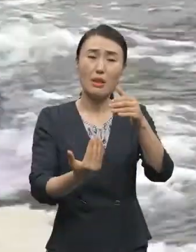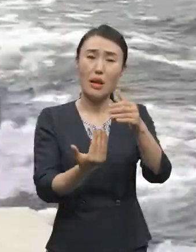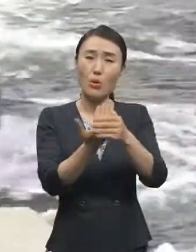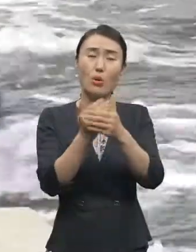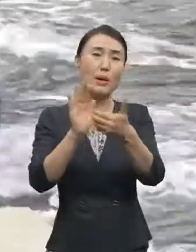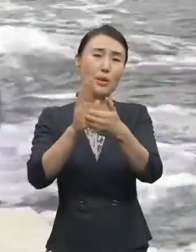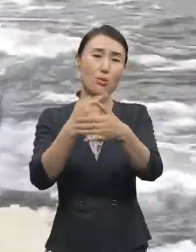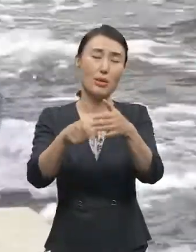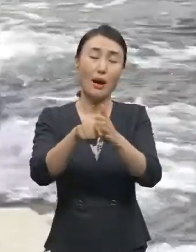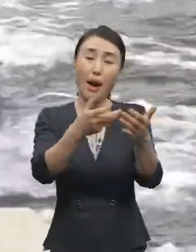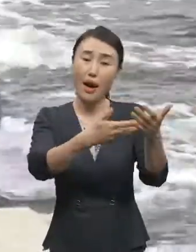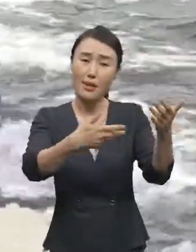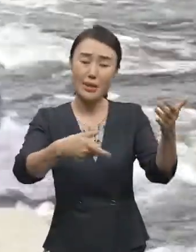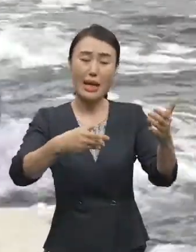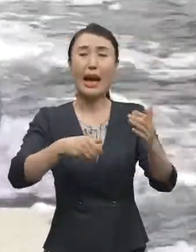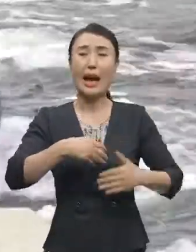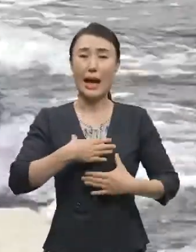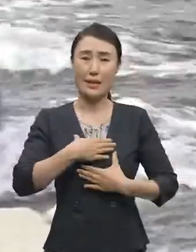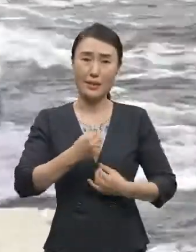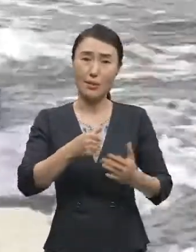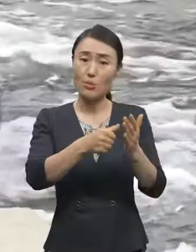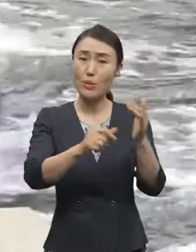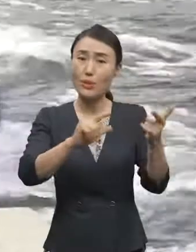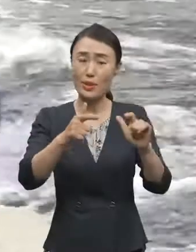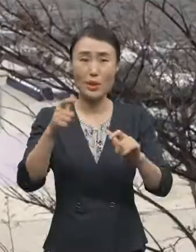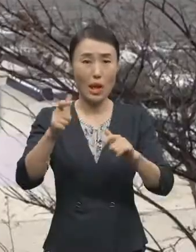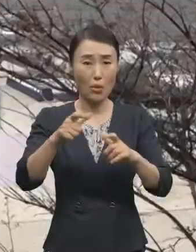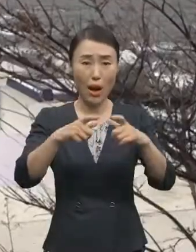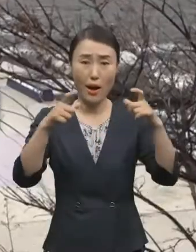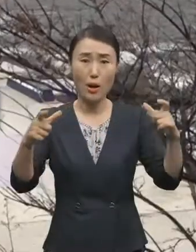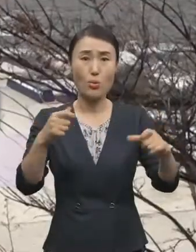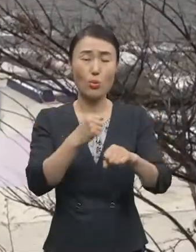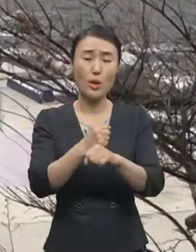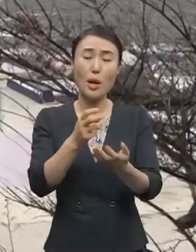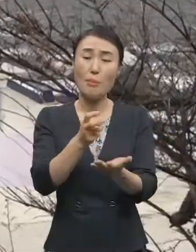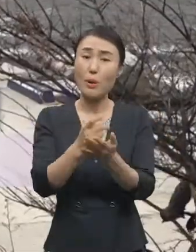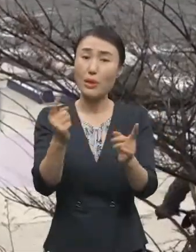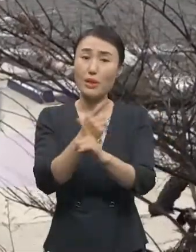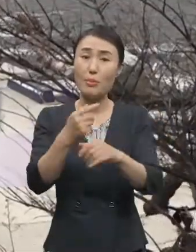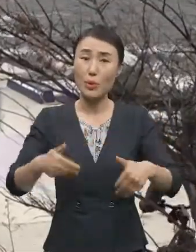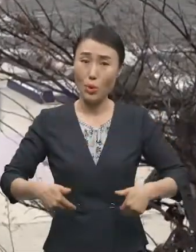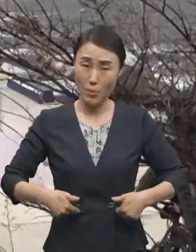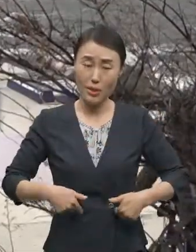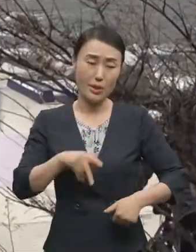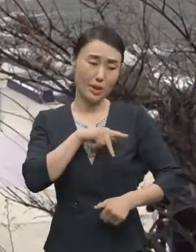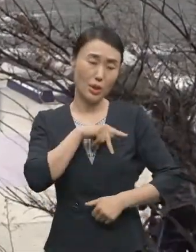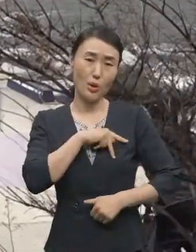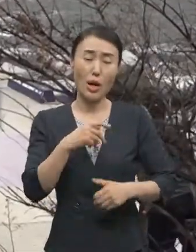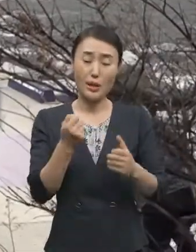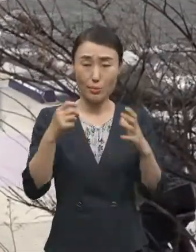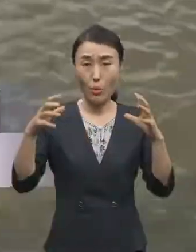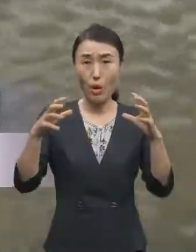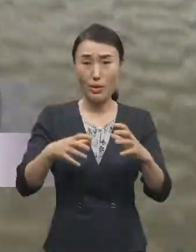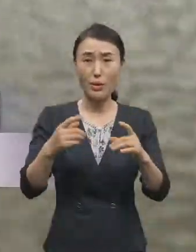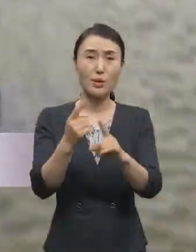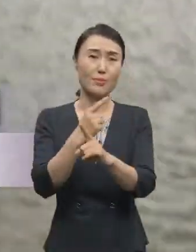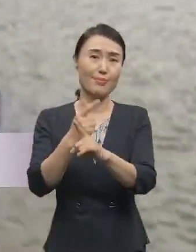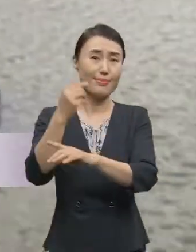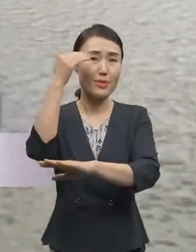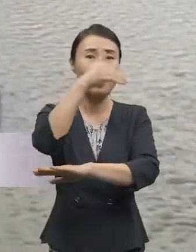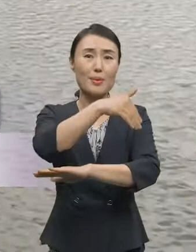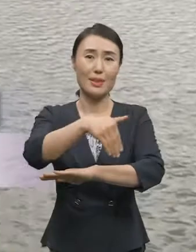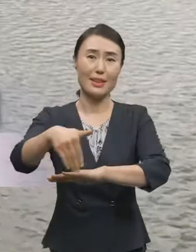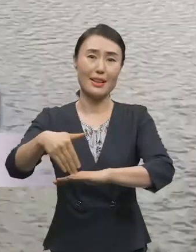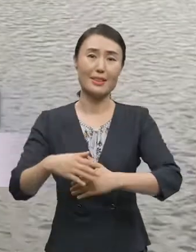하천의 안전시설을 강화할 계획이며 제도개선이 필요한 사항은 시의회와 협조에 시정할 방침입니다